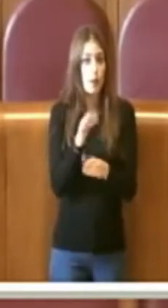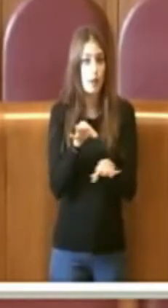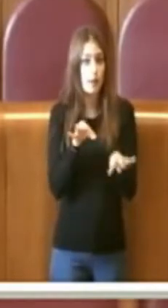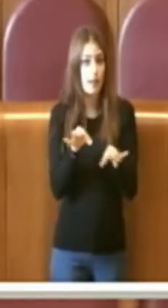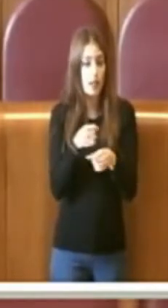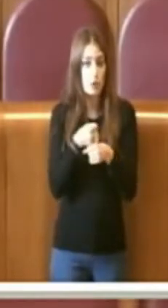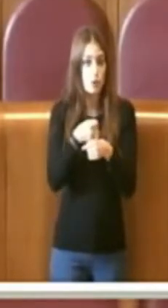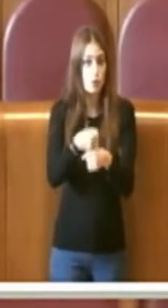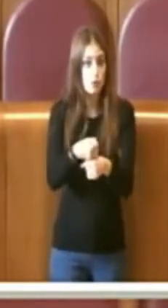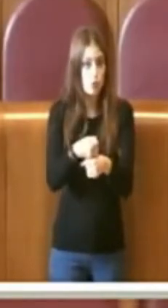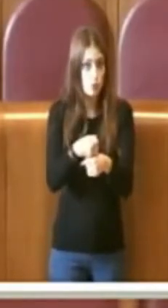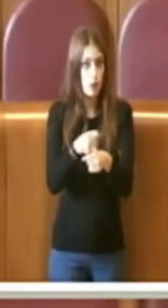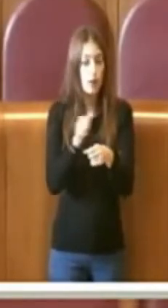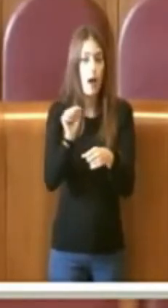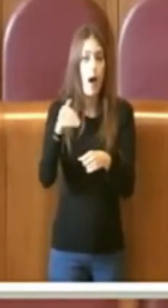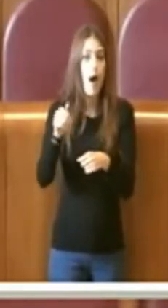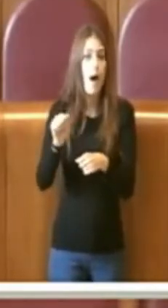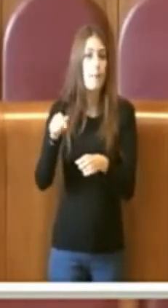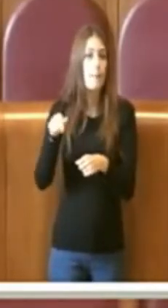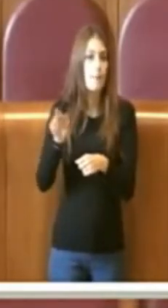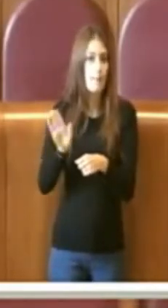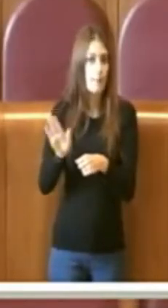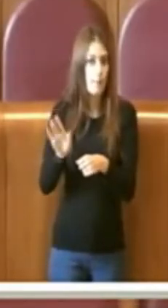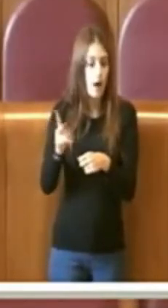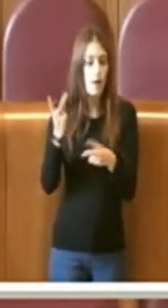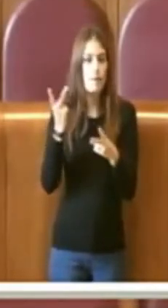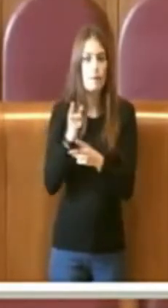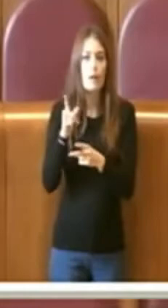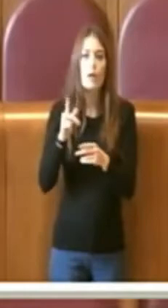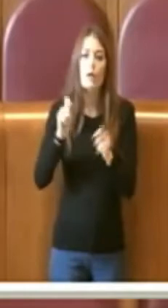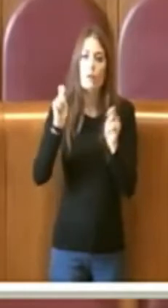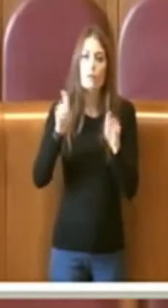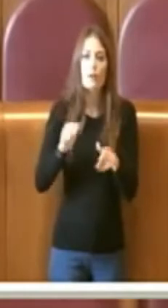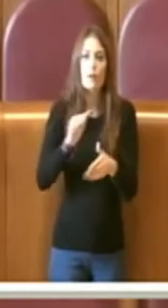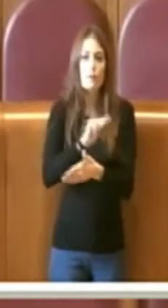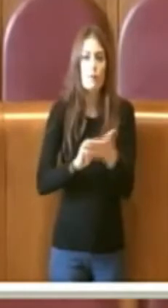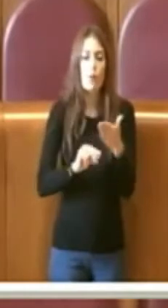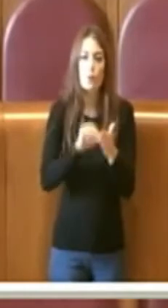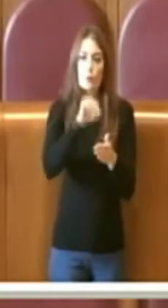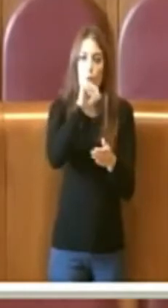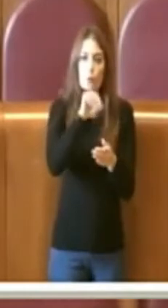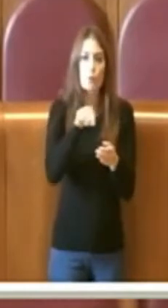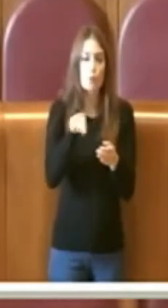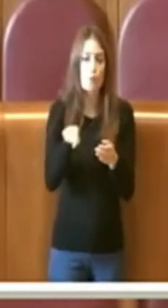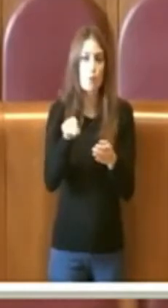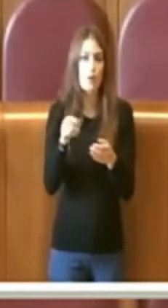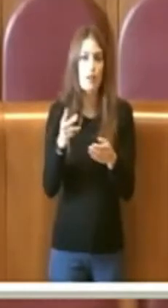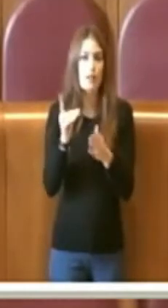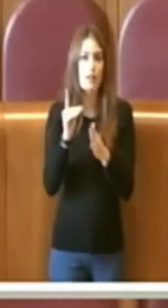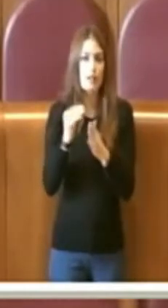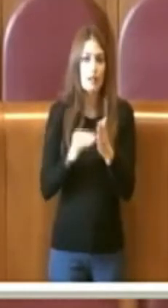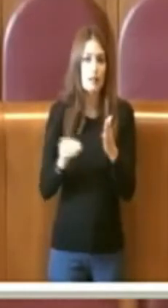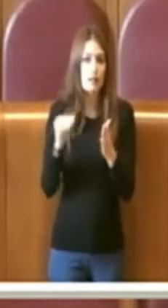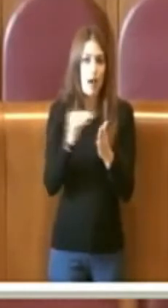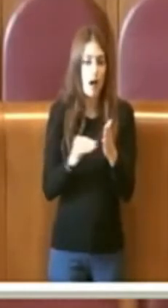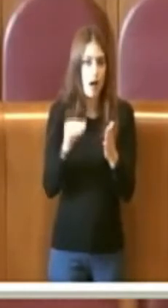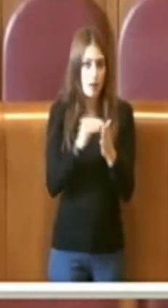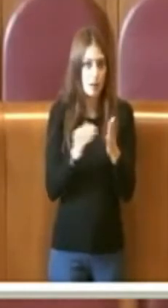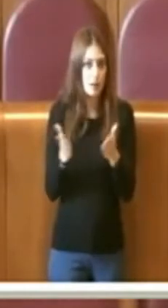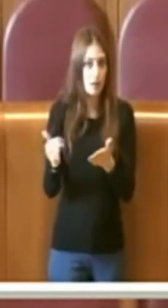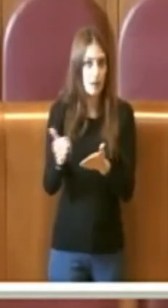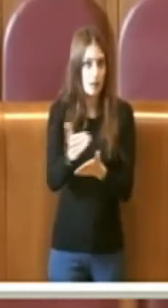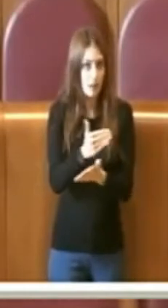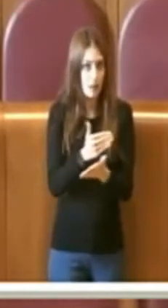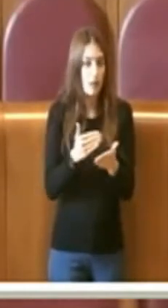che ha portato proprio a votare, grazie anche ai dati raccolti dalla cabina di regia ad aprile,